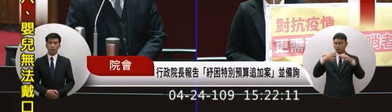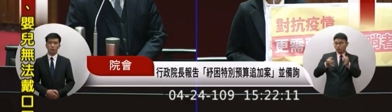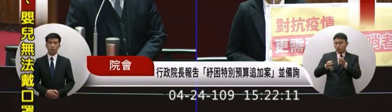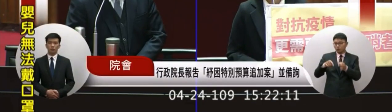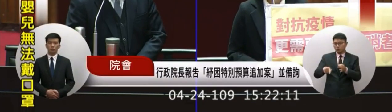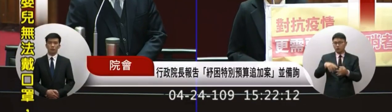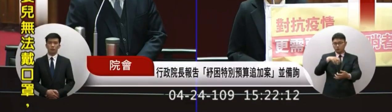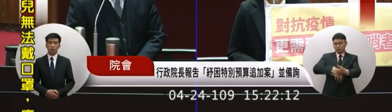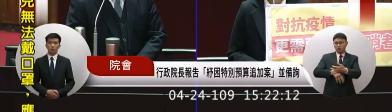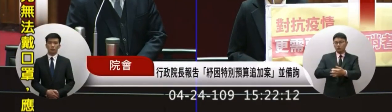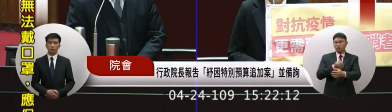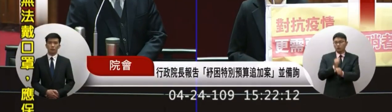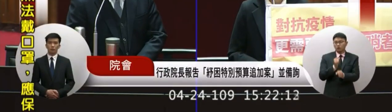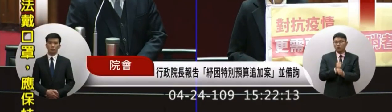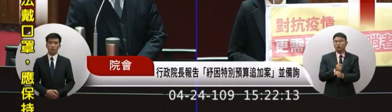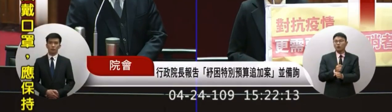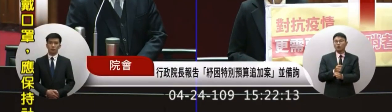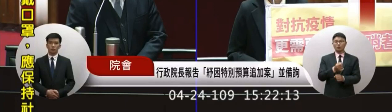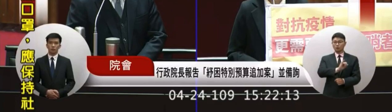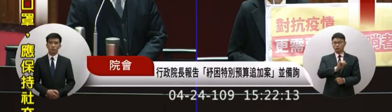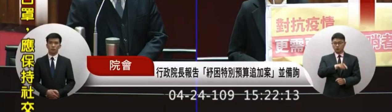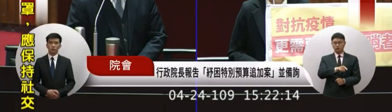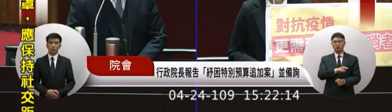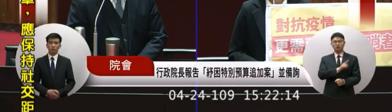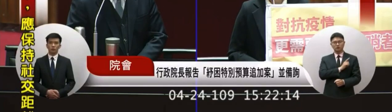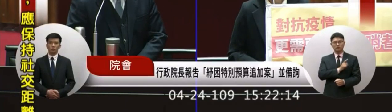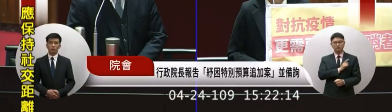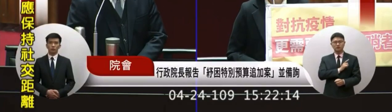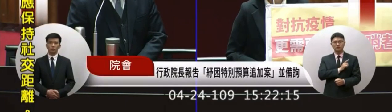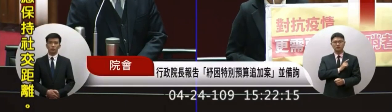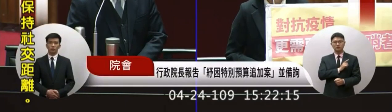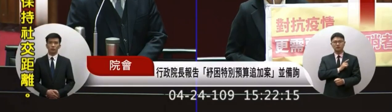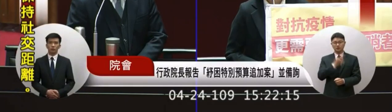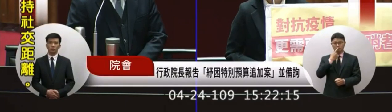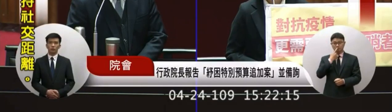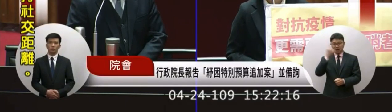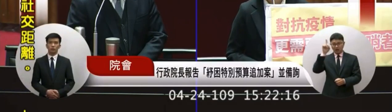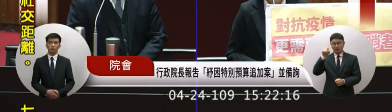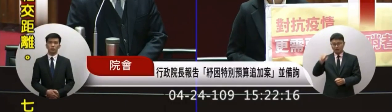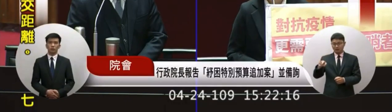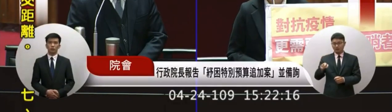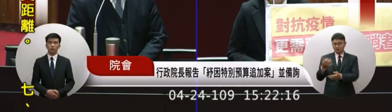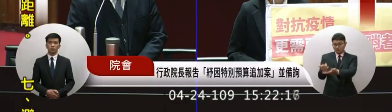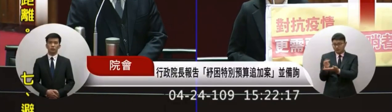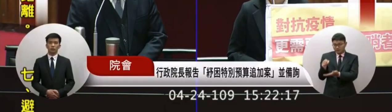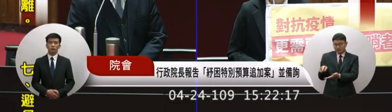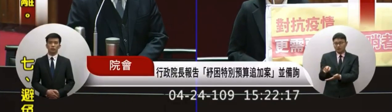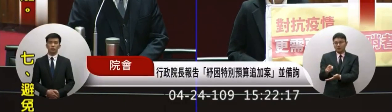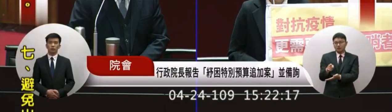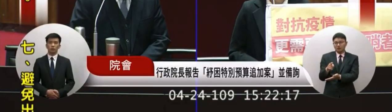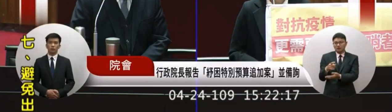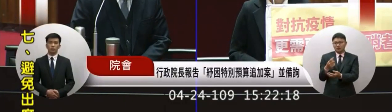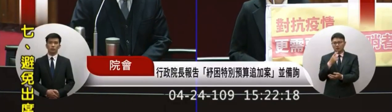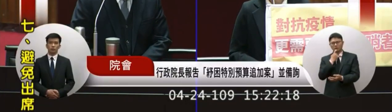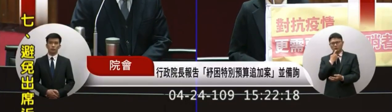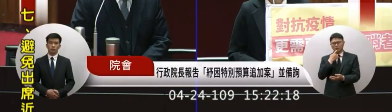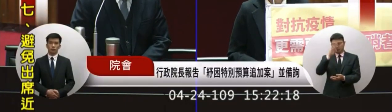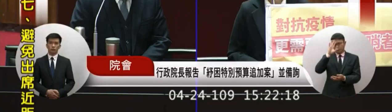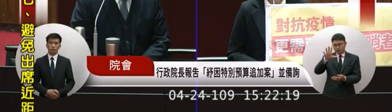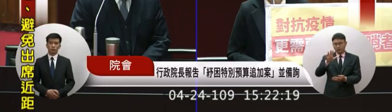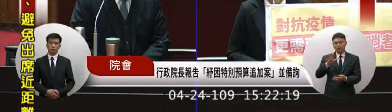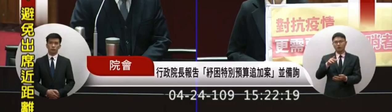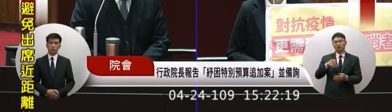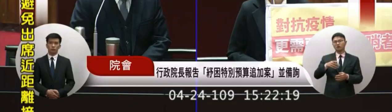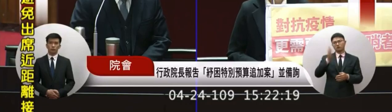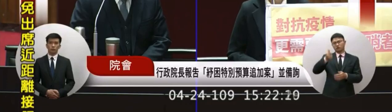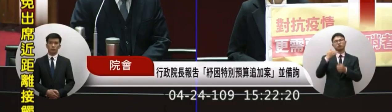样，因为担心这个疫情的。说出这个疫情的情况，所以被解聘了。那包括说最近的这个